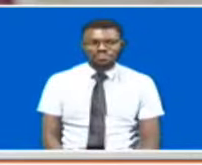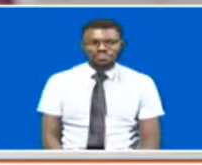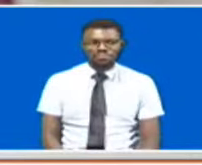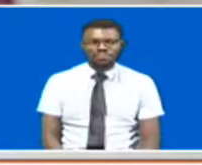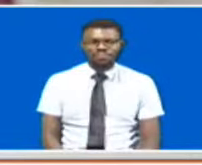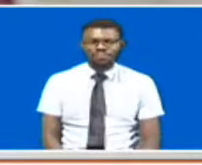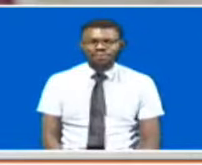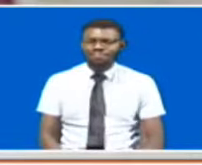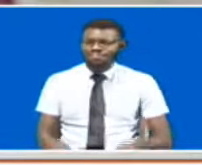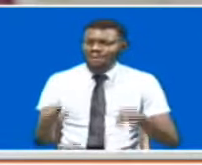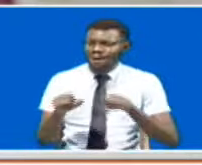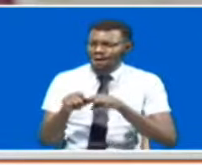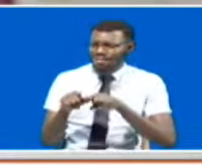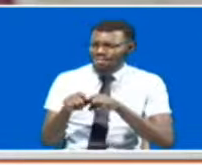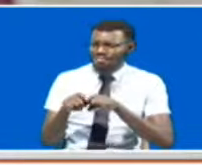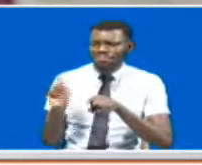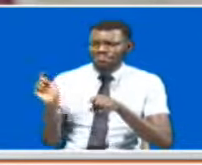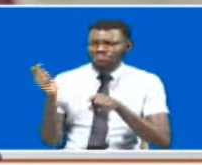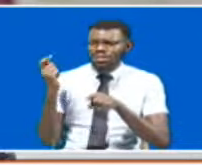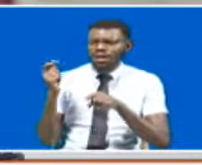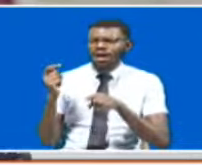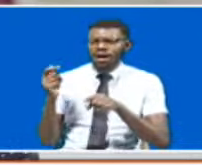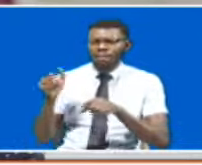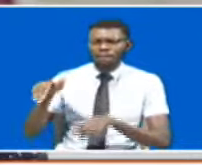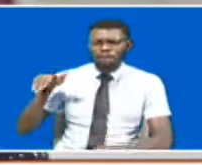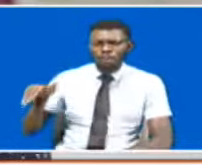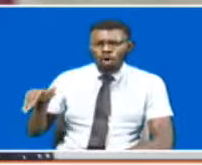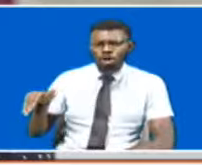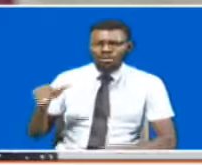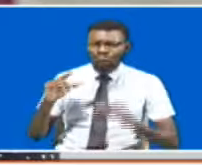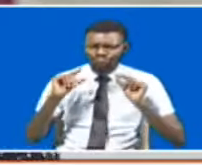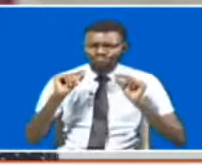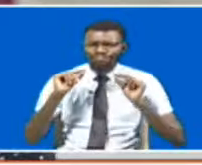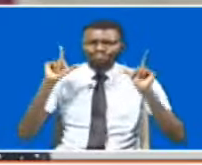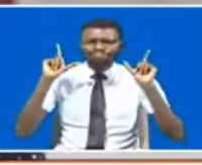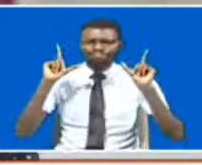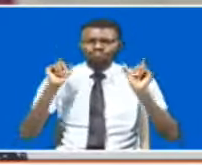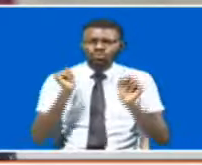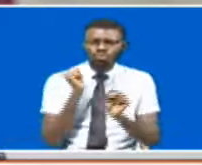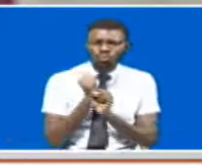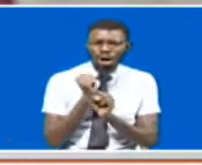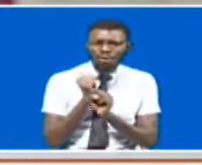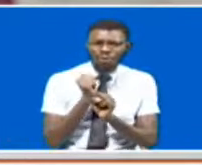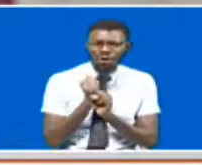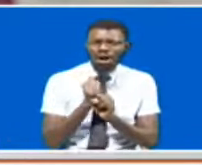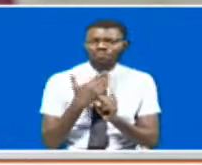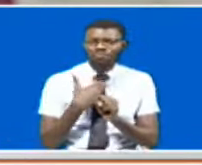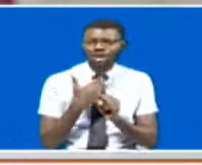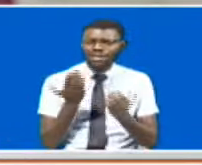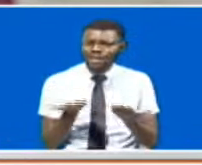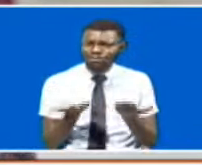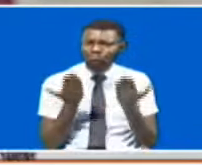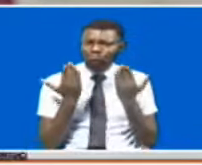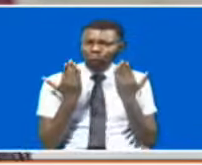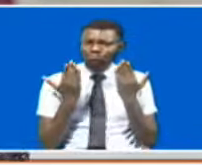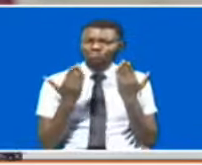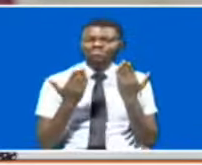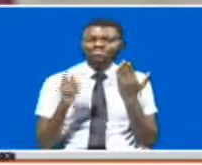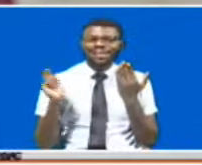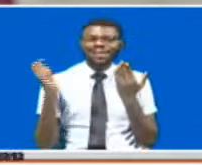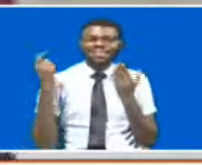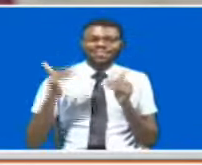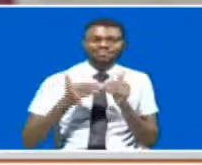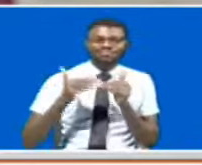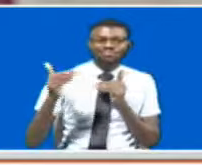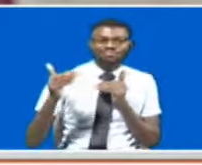as our president wakes up every morning to take this country forward, he's asking only one thing